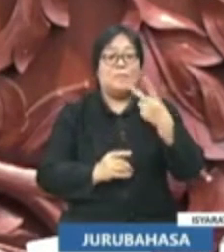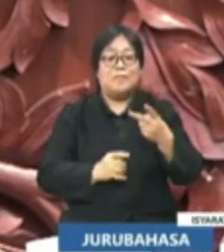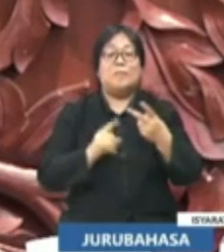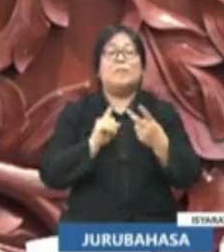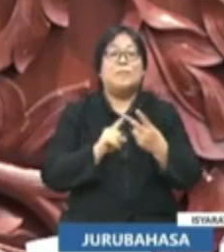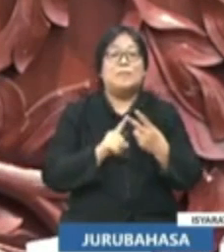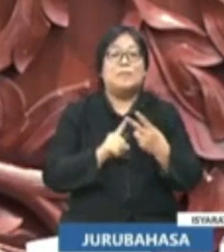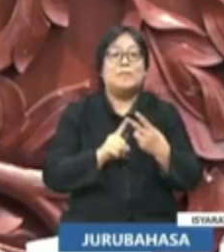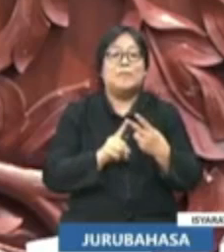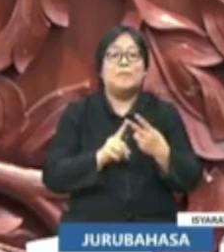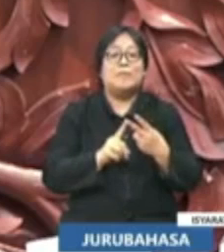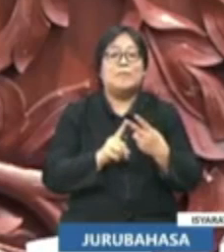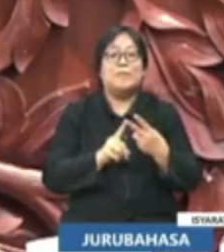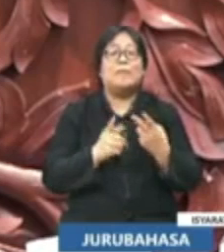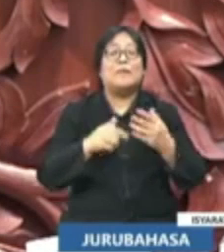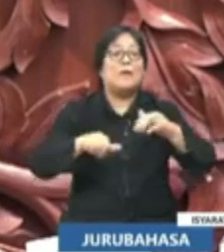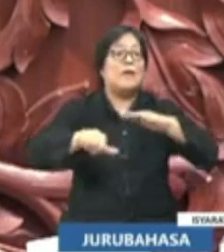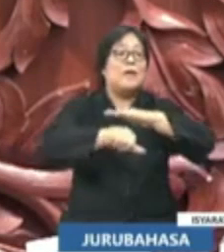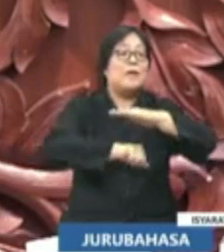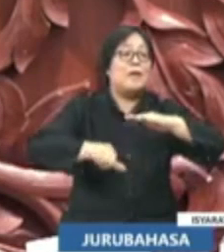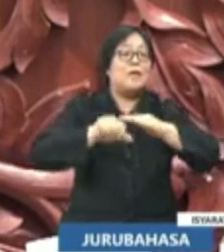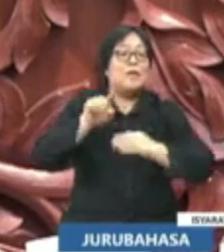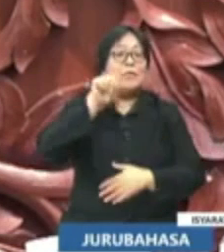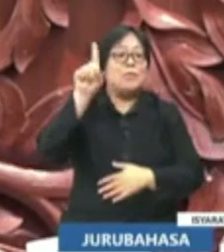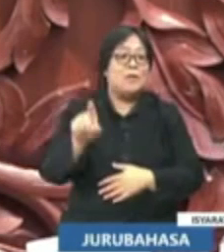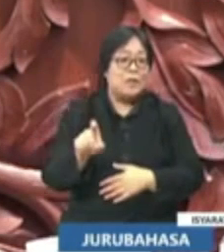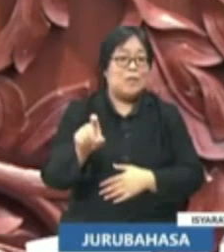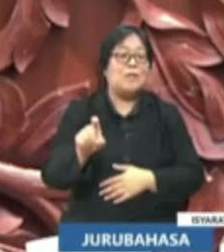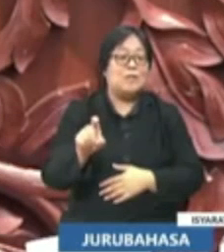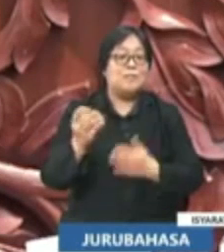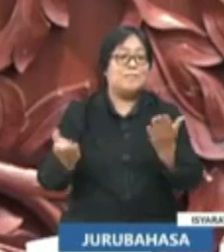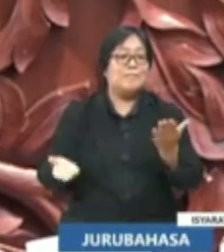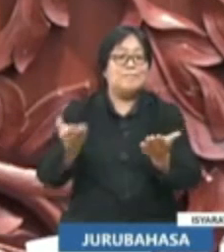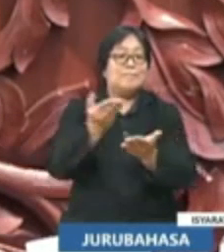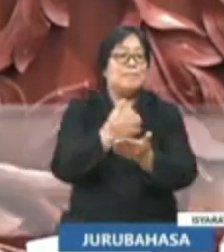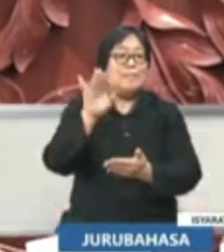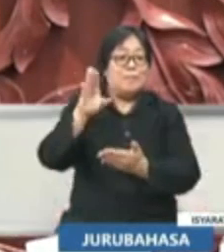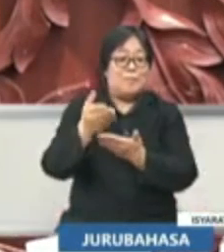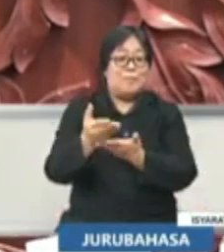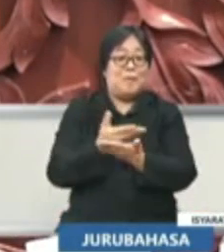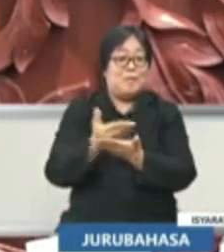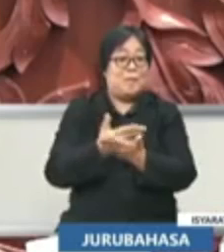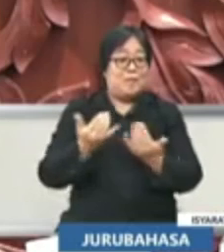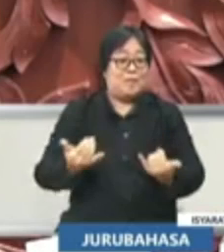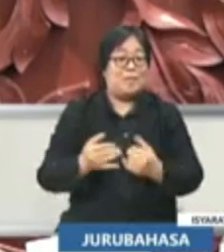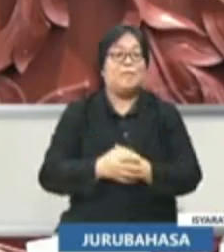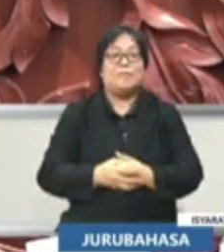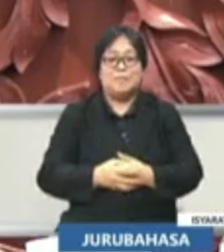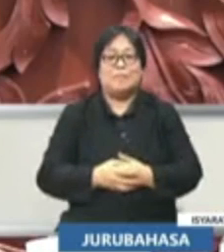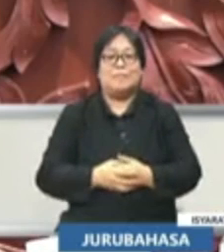dua, pokok pangkal persoalan yang dibangkitkan oleh usul Yang Berhormat yang baru ini, yang terbaru ini,